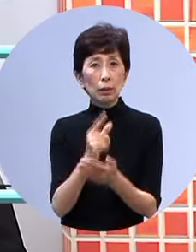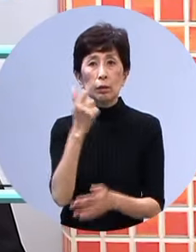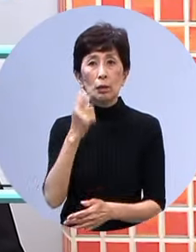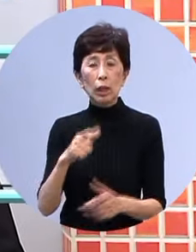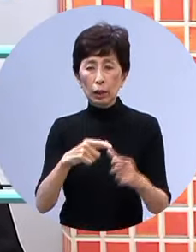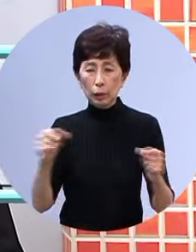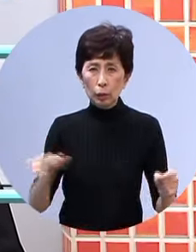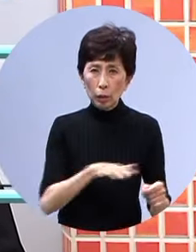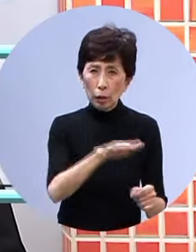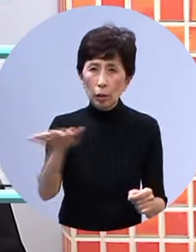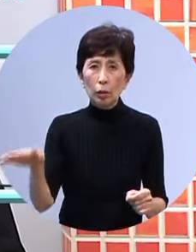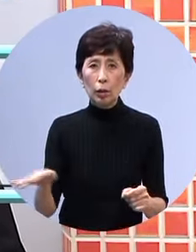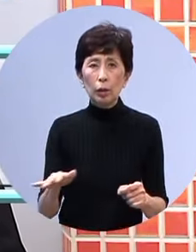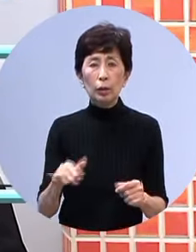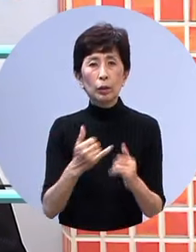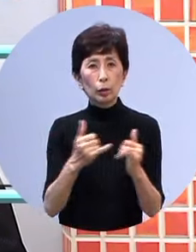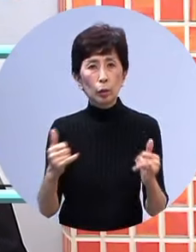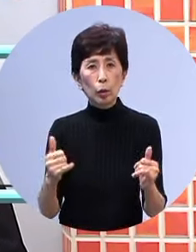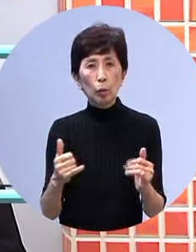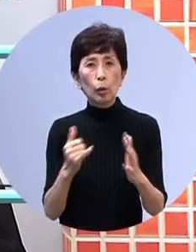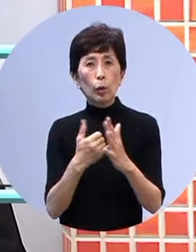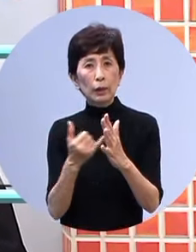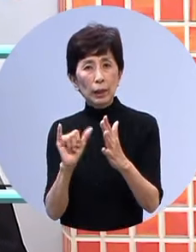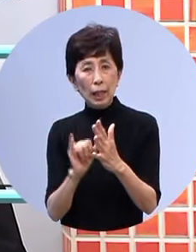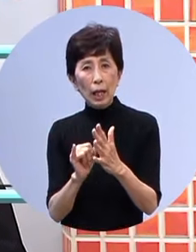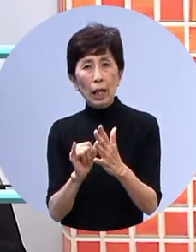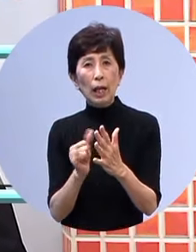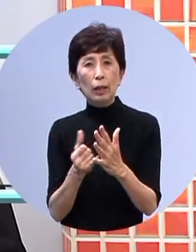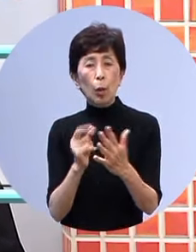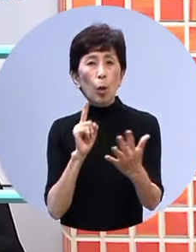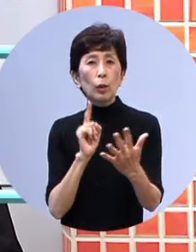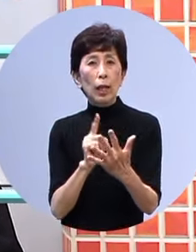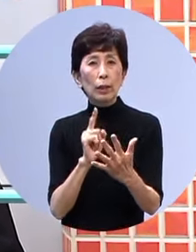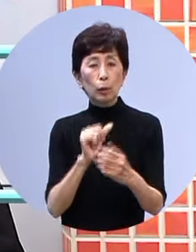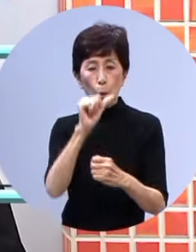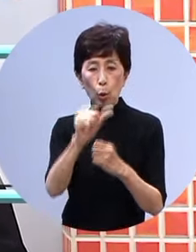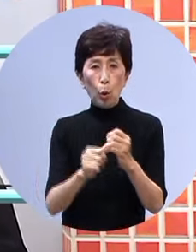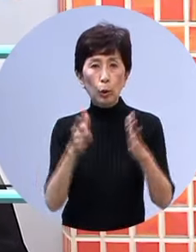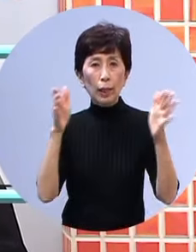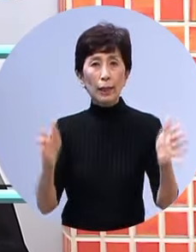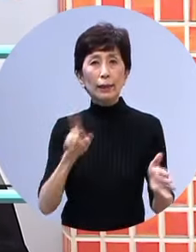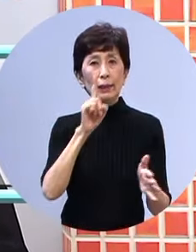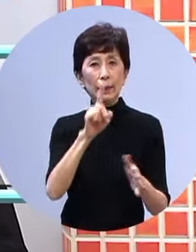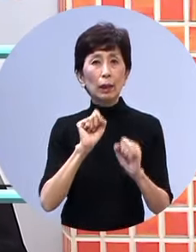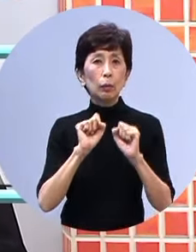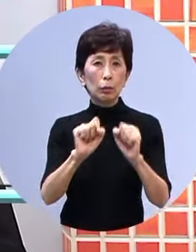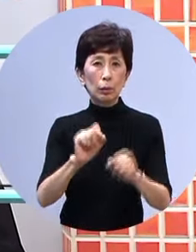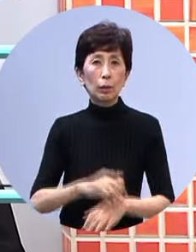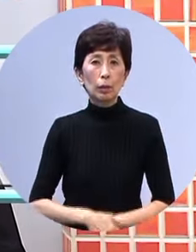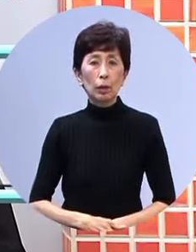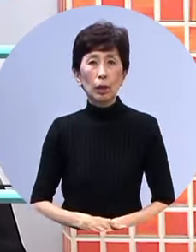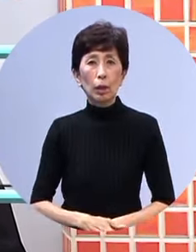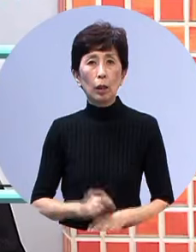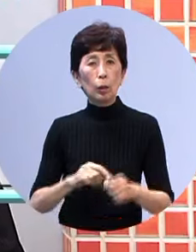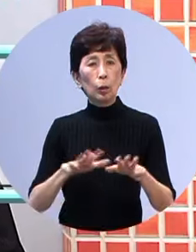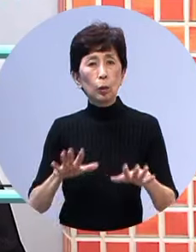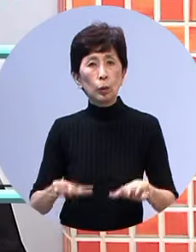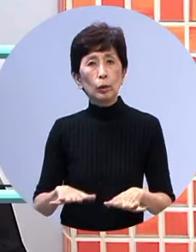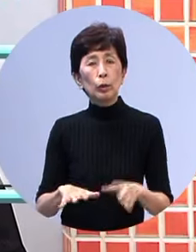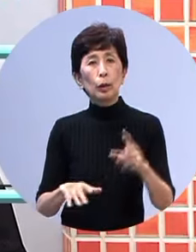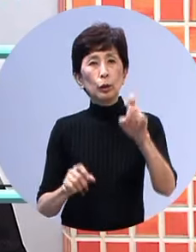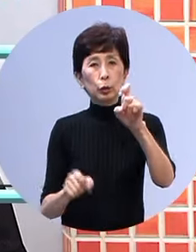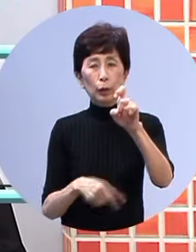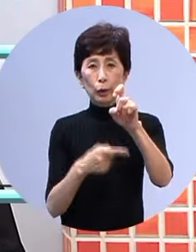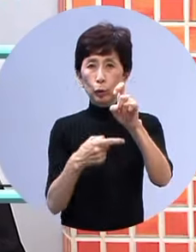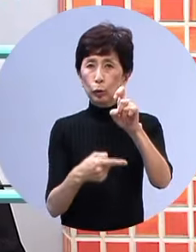日本国内に住むすべての人と世帯を対象として5年ごとに実施されていて、今年は10月1日現